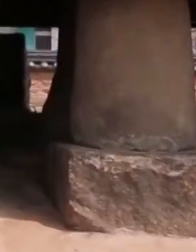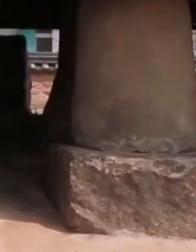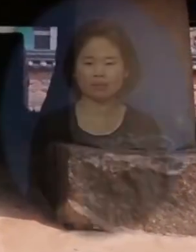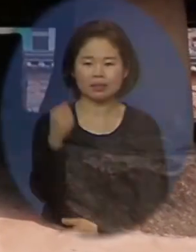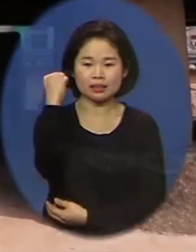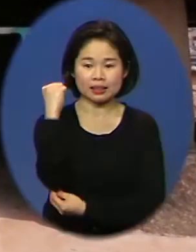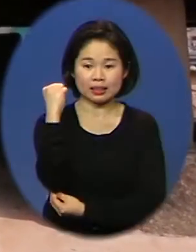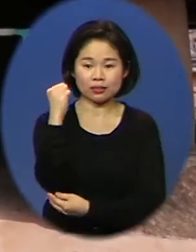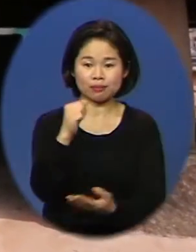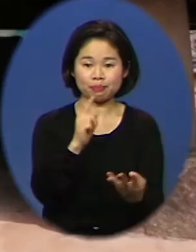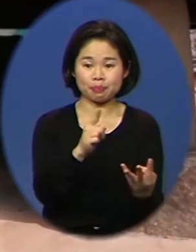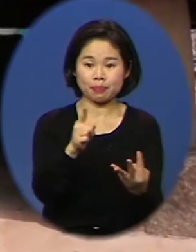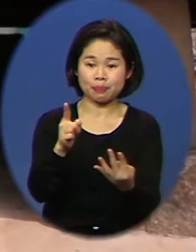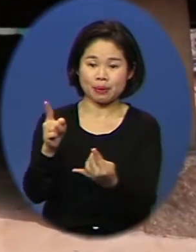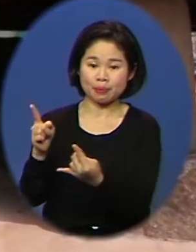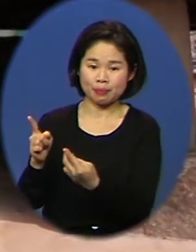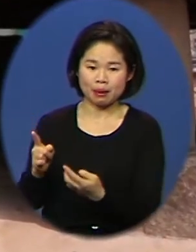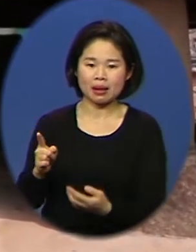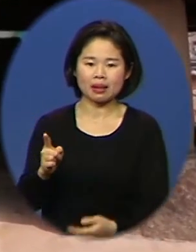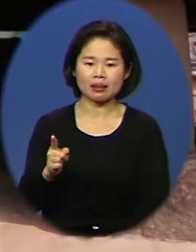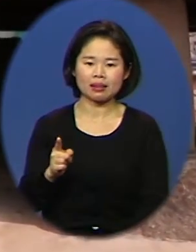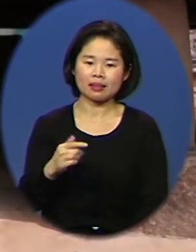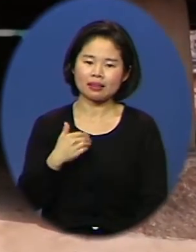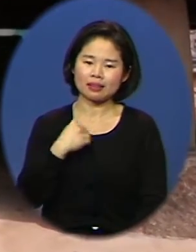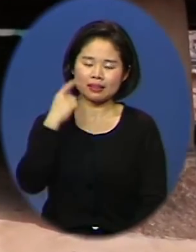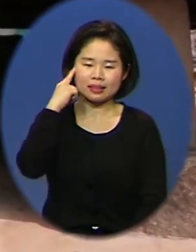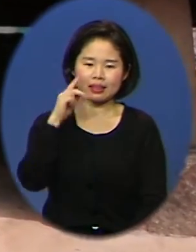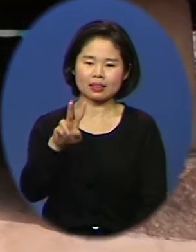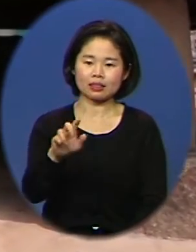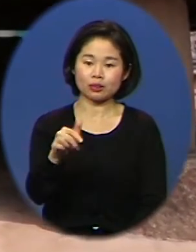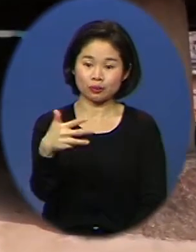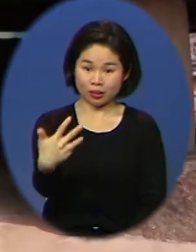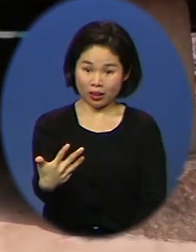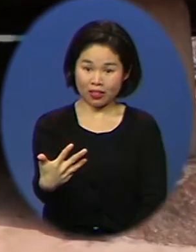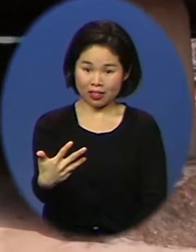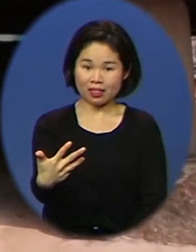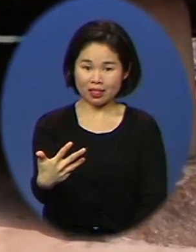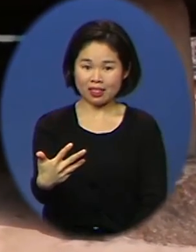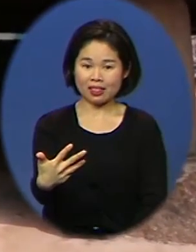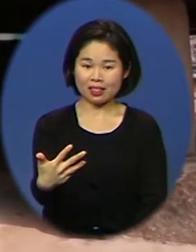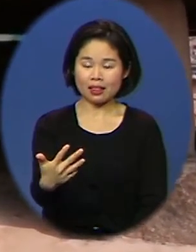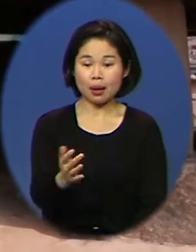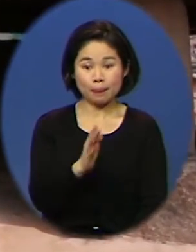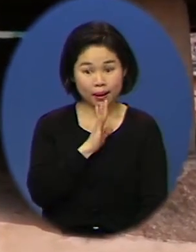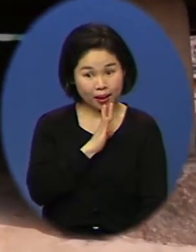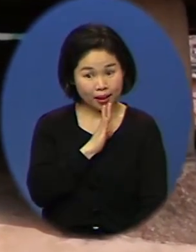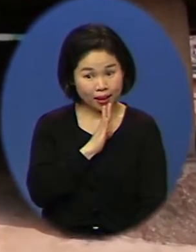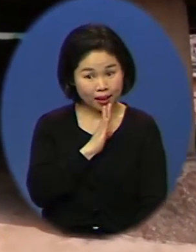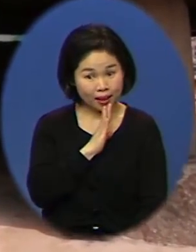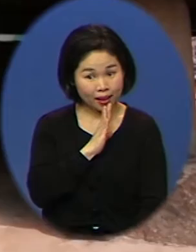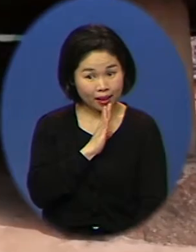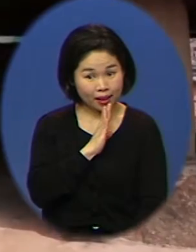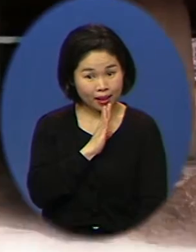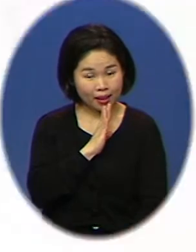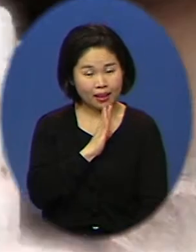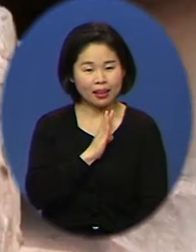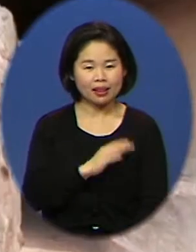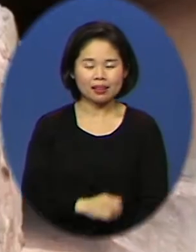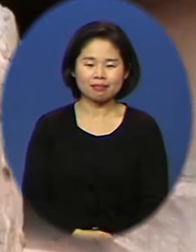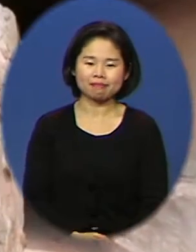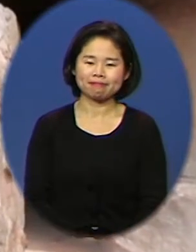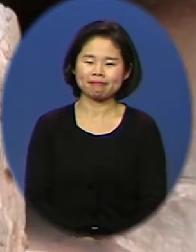새야 봤는데 저 생각에는 28개인 것 같아요. 맞나요?